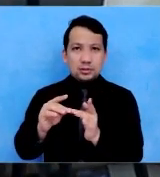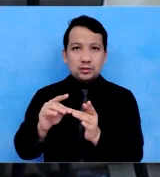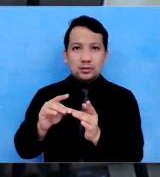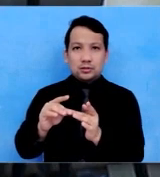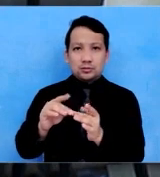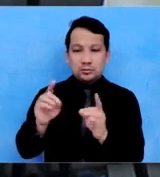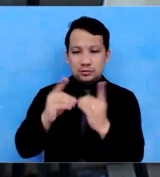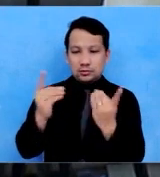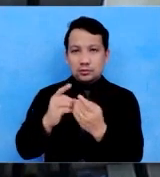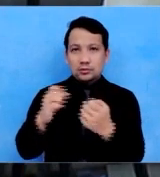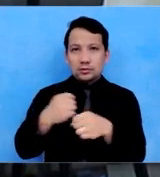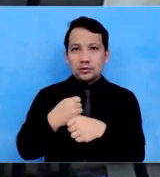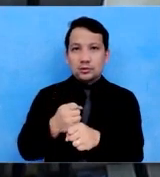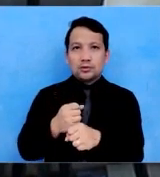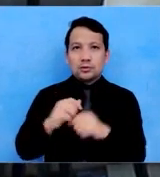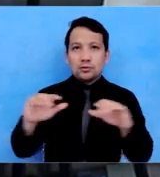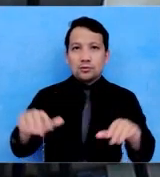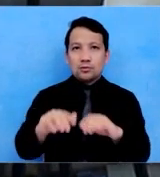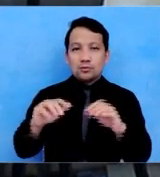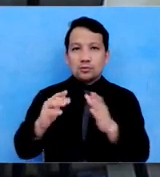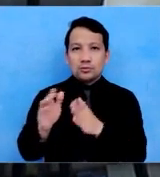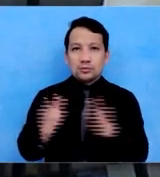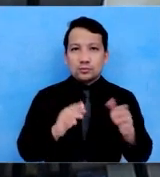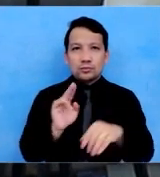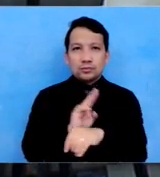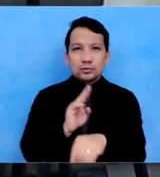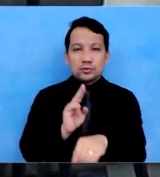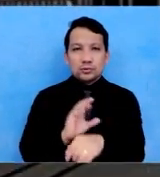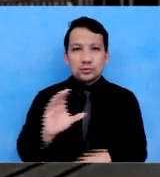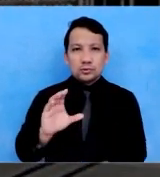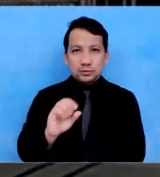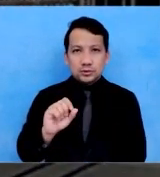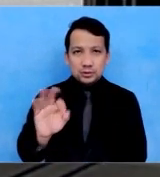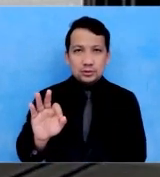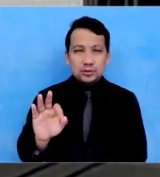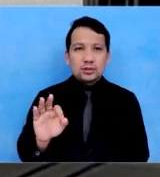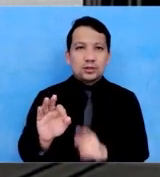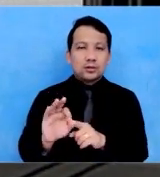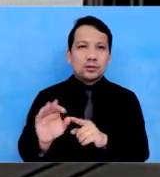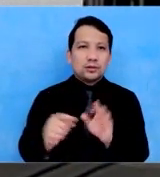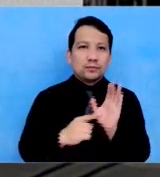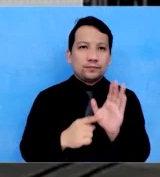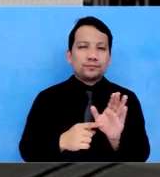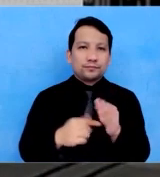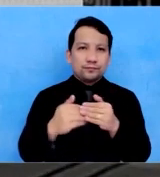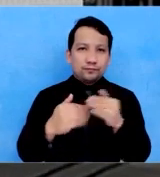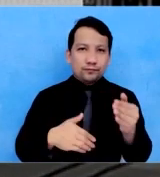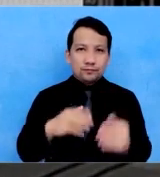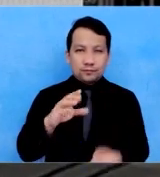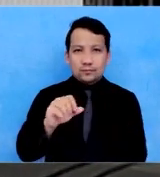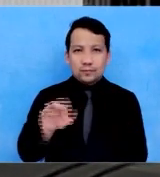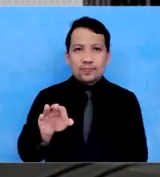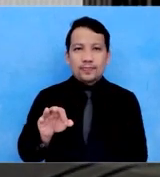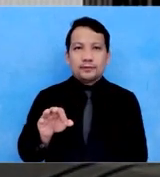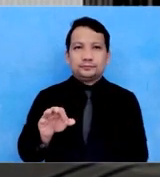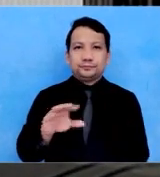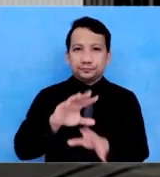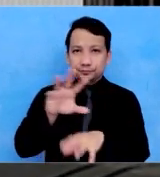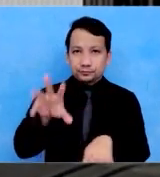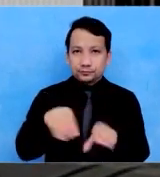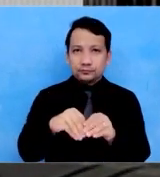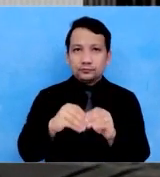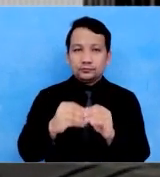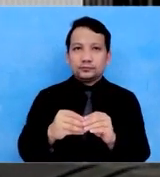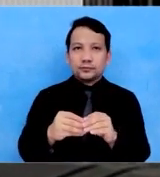to create a work plan on the use of their confidential funds. Bukod naman sa CIF ng DepEd, kabilang din sa mga Intel